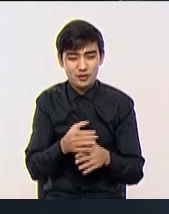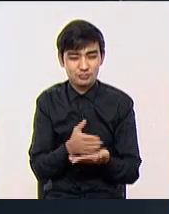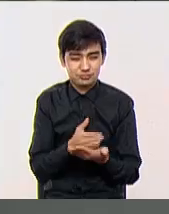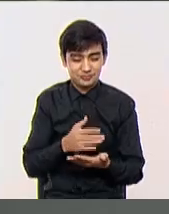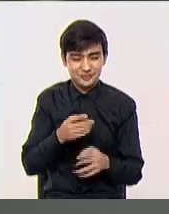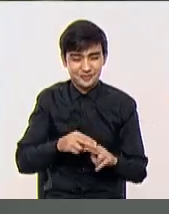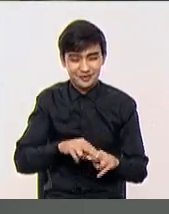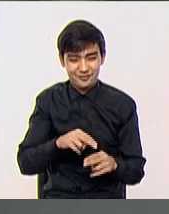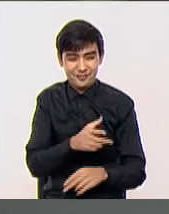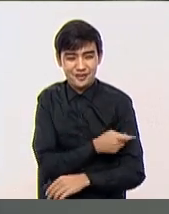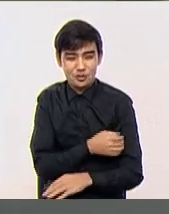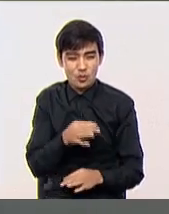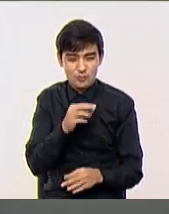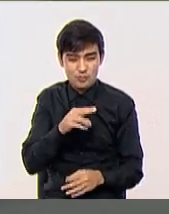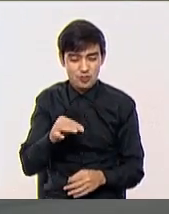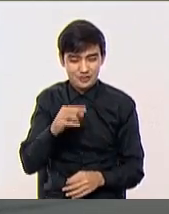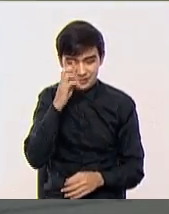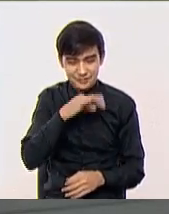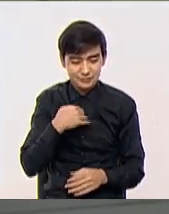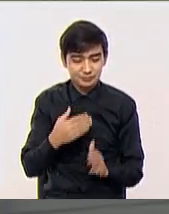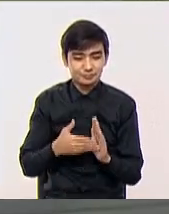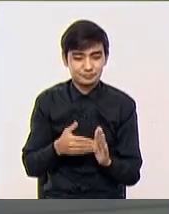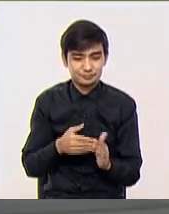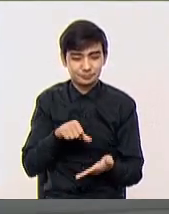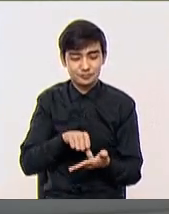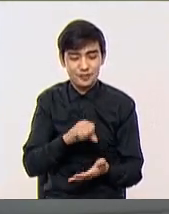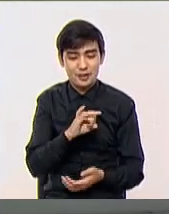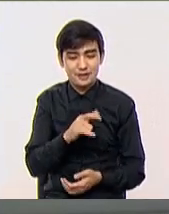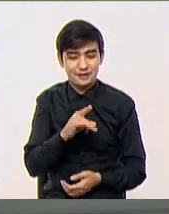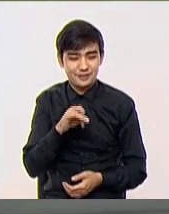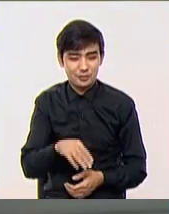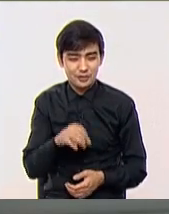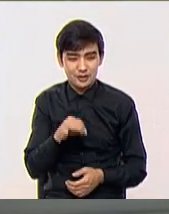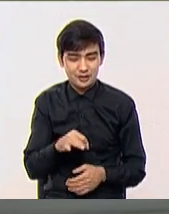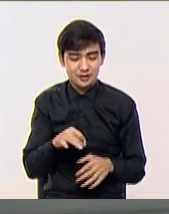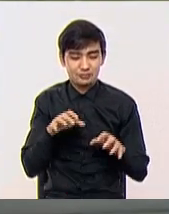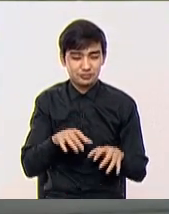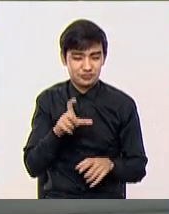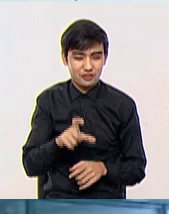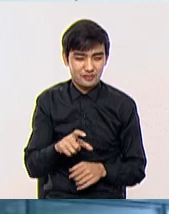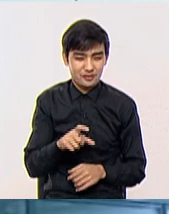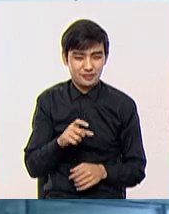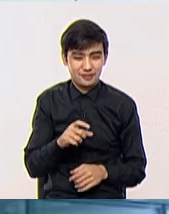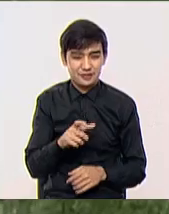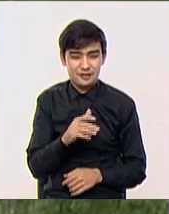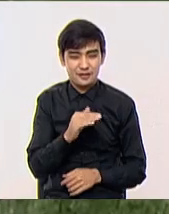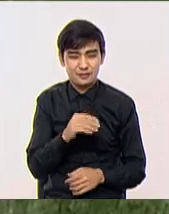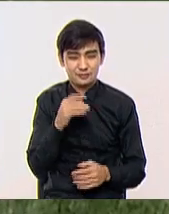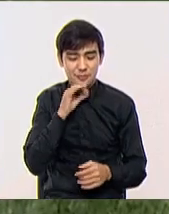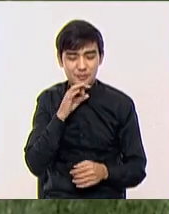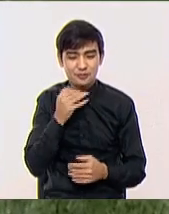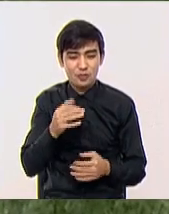стране. Мы приглашаем его к нам в кадр. Айгерим Смаилов, представитель СК фармации. Айгерим, скажите,